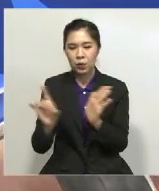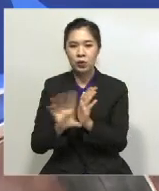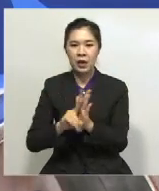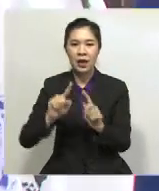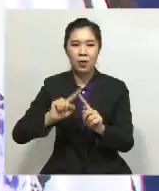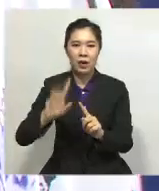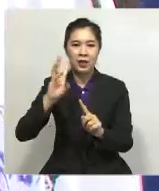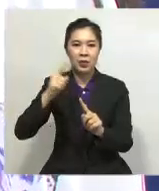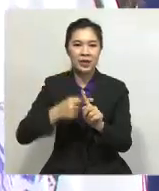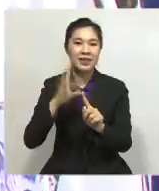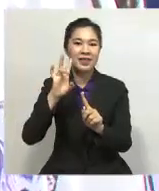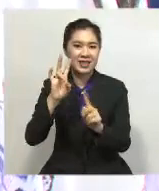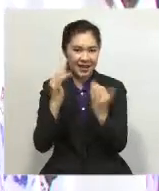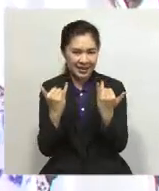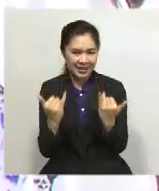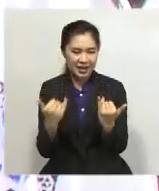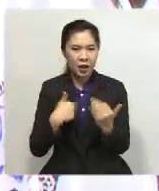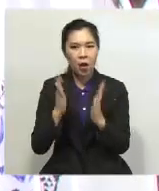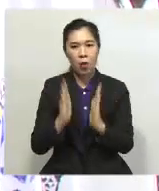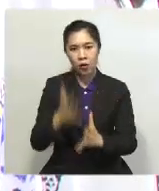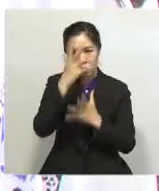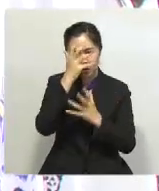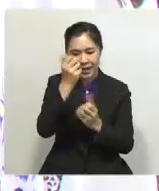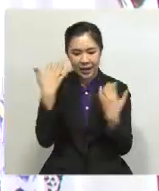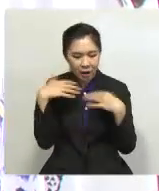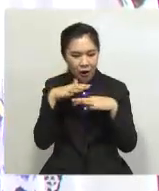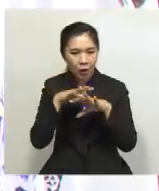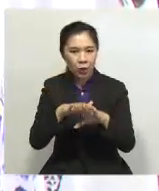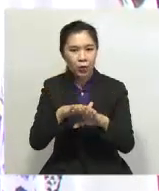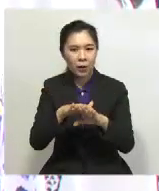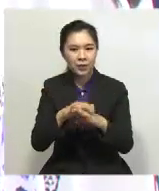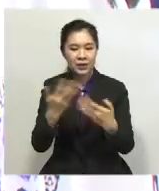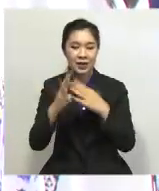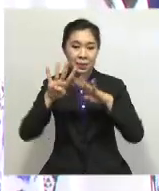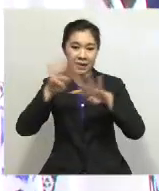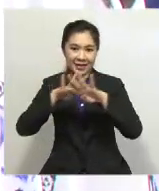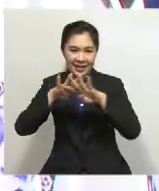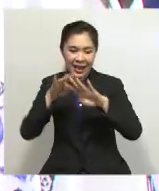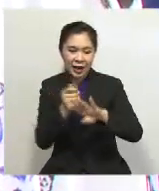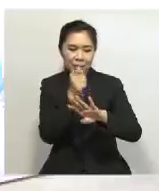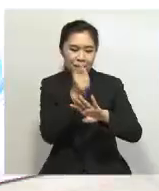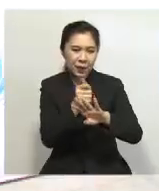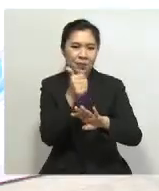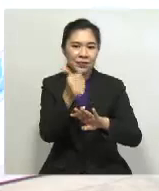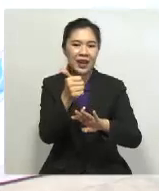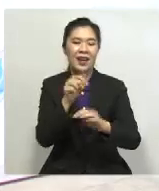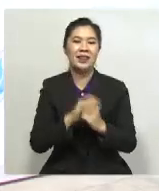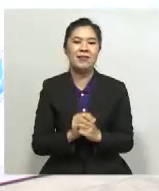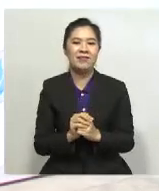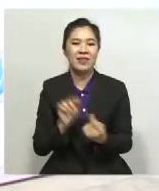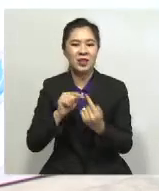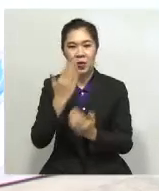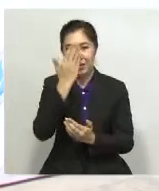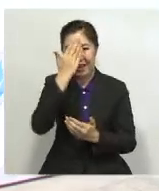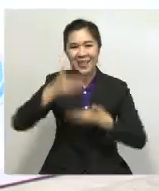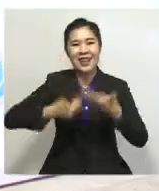ที่6กรกฎาคมนี้นะครับโดยผู้ที่สนใจเข้าร่วมแคมเปญสามารถสแกน QR code ร่วมสนุกได้ที่มิสเตอร์สะอาดหน้